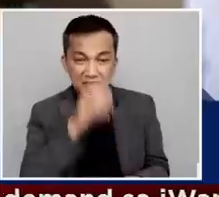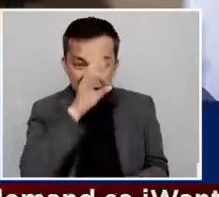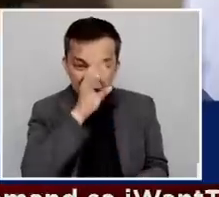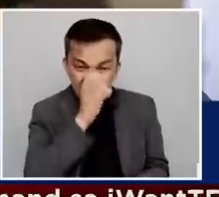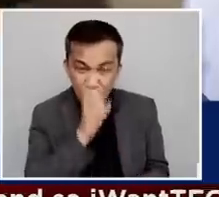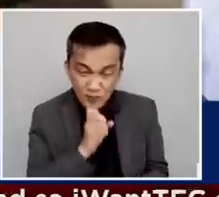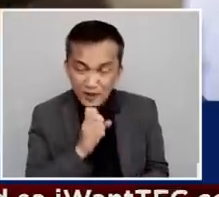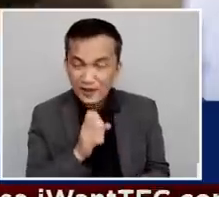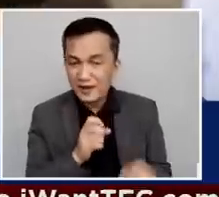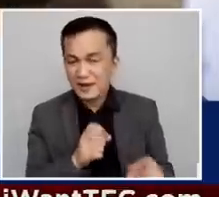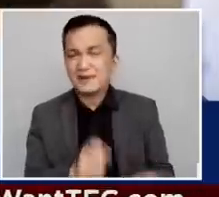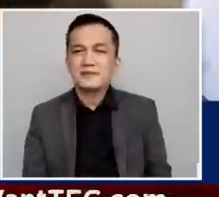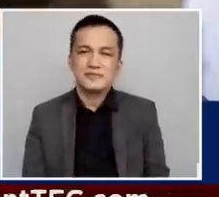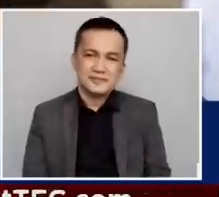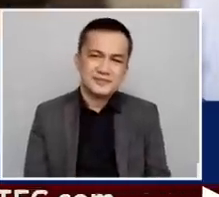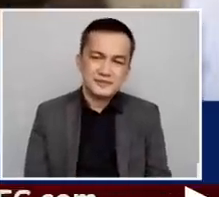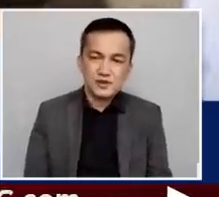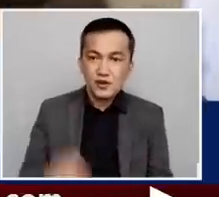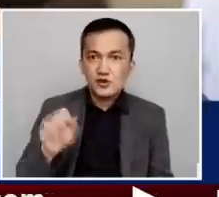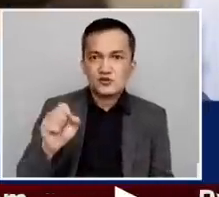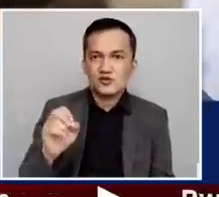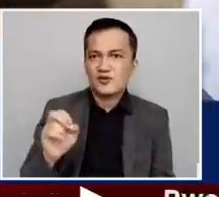di ba? So yung solar,